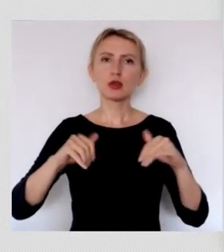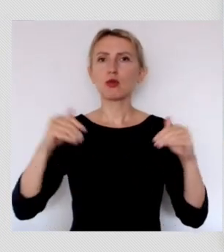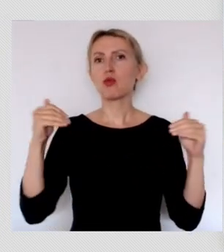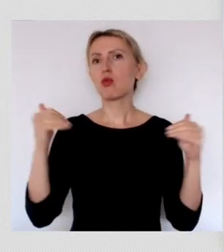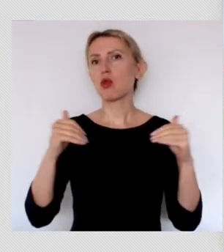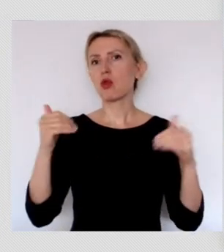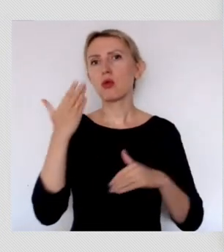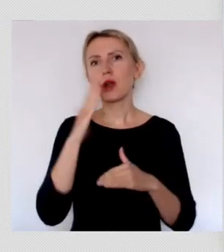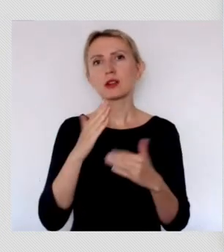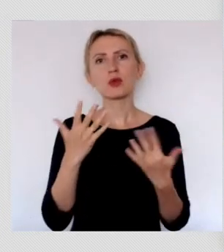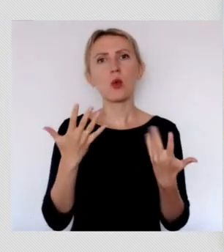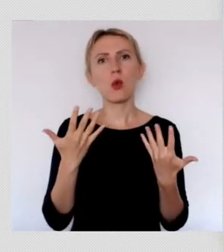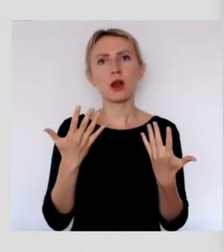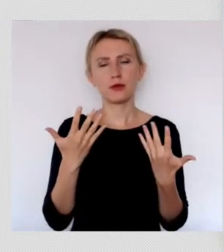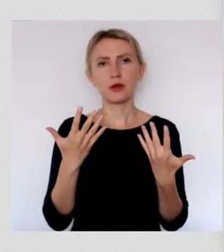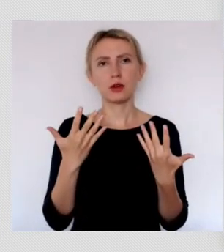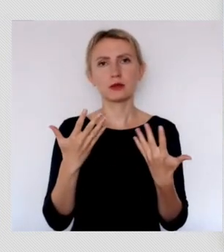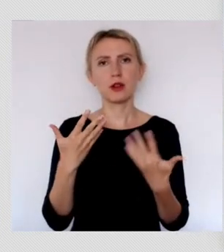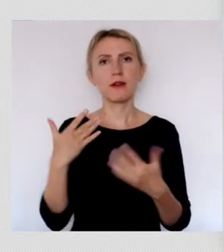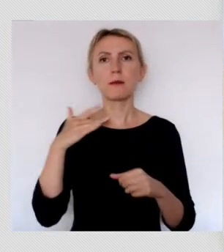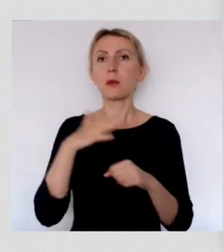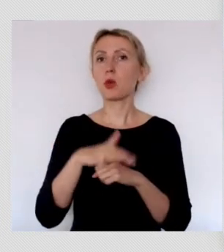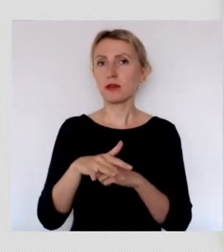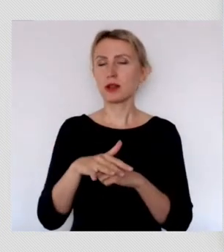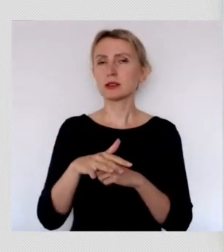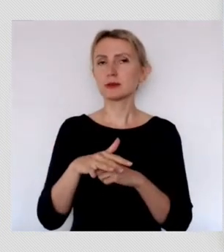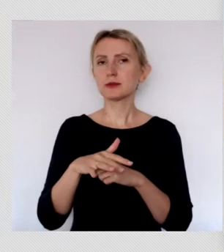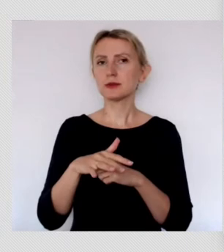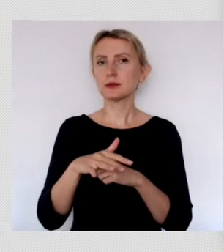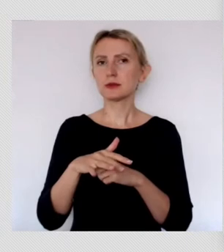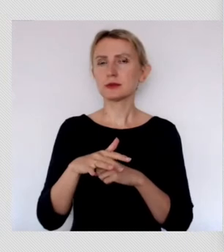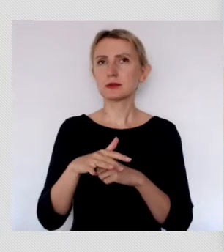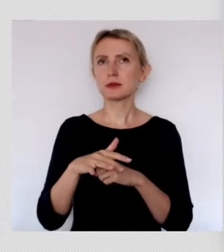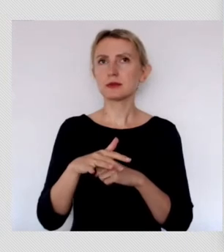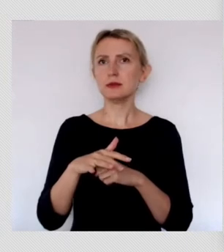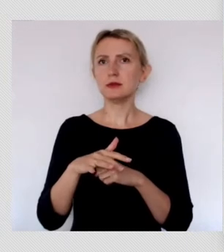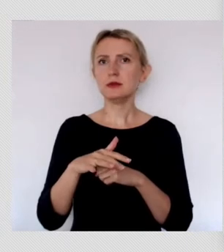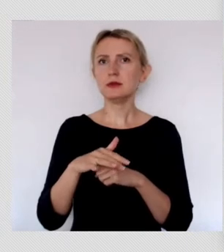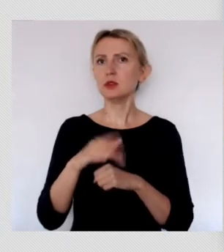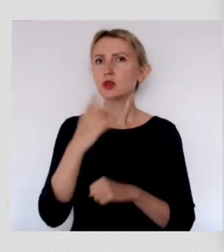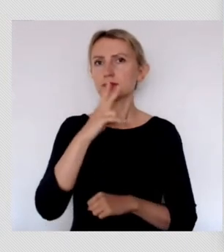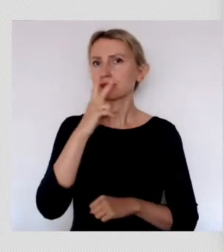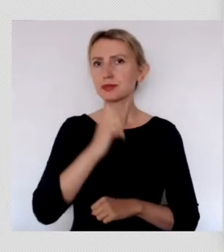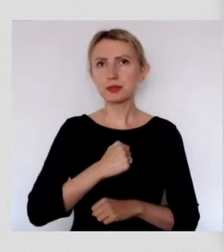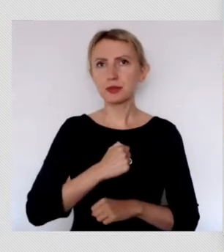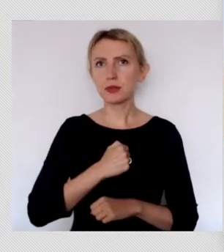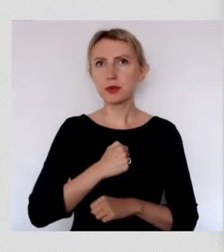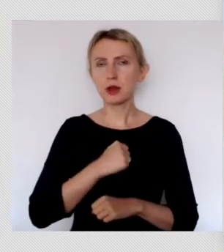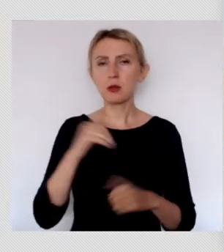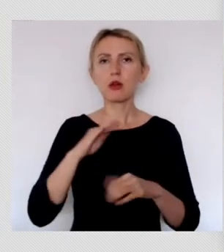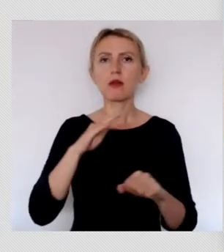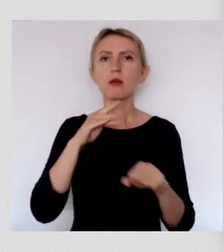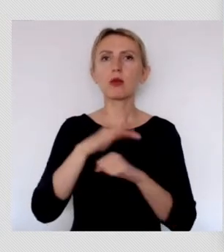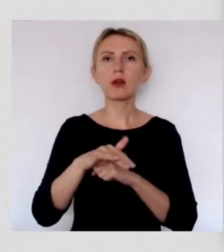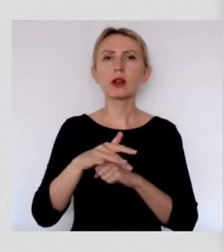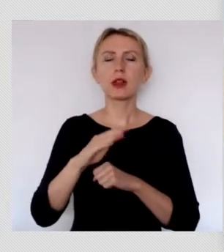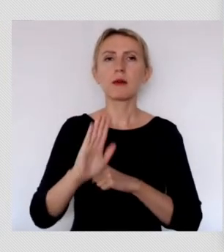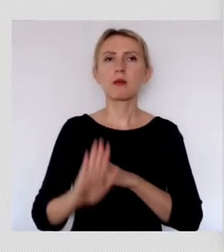bardzo łatwy sposób wpływać, i to jest całkowicie nieprzejrzyste, na zdobywanie